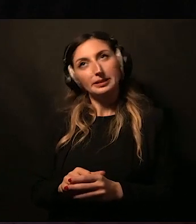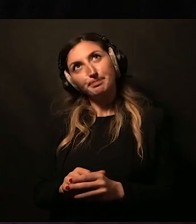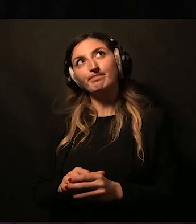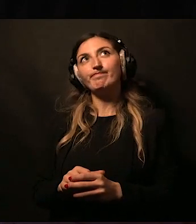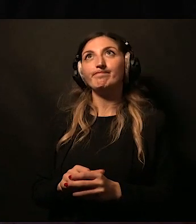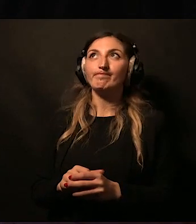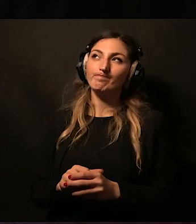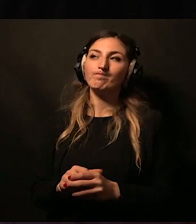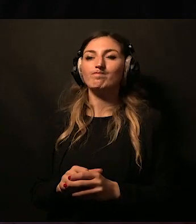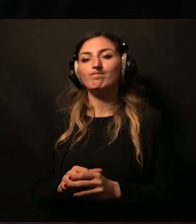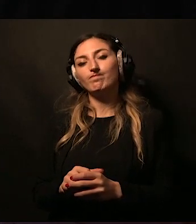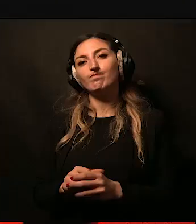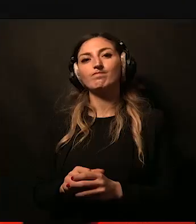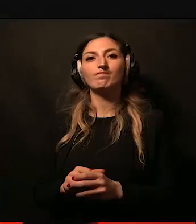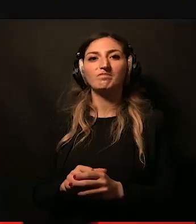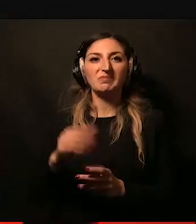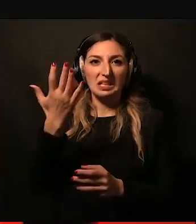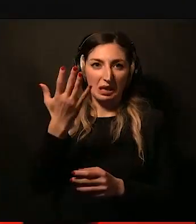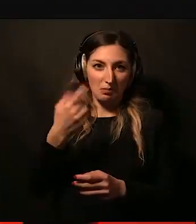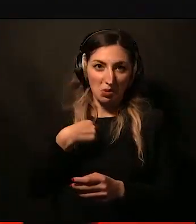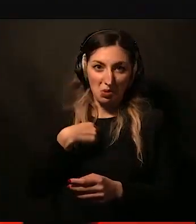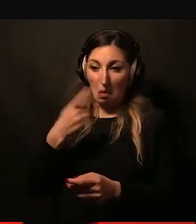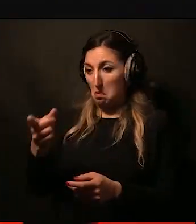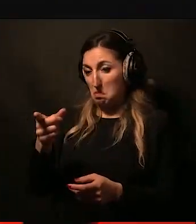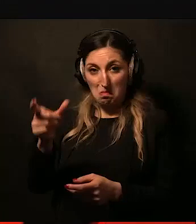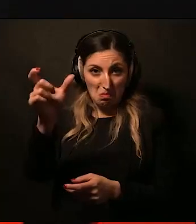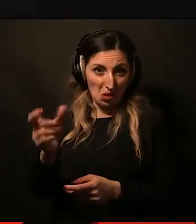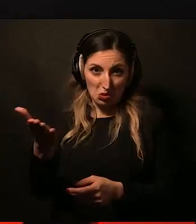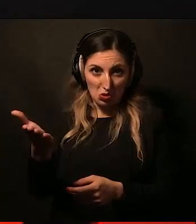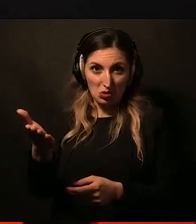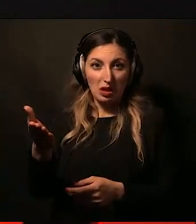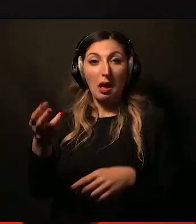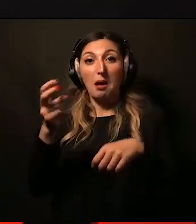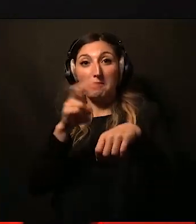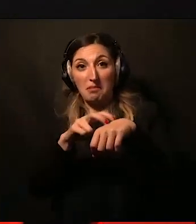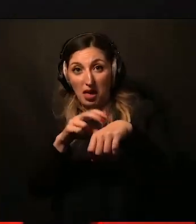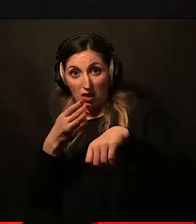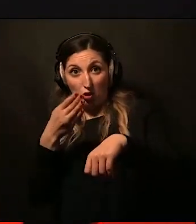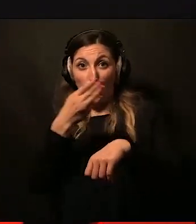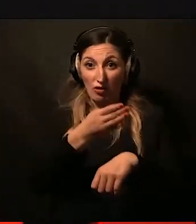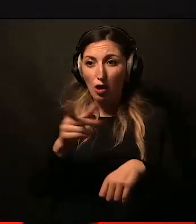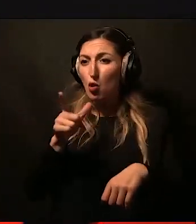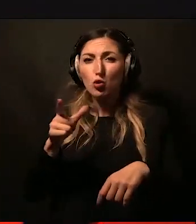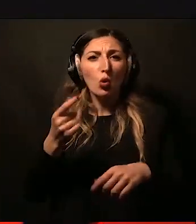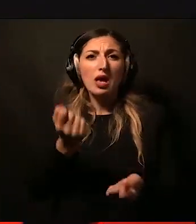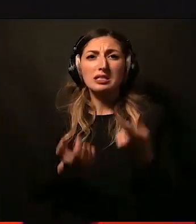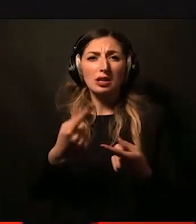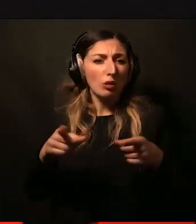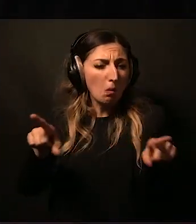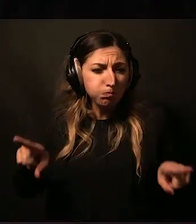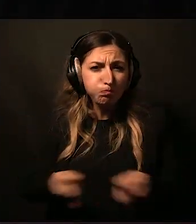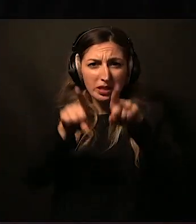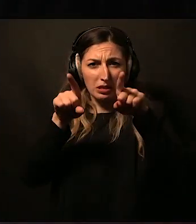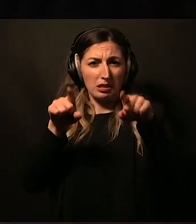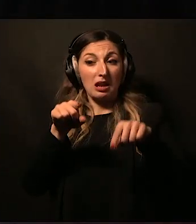però se io e te andiamo dal medico a te e con gli stessi sintomi a te fanno accertamenti e